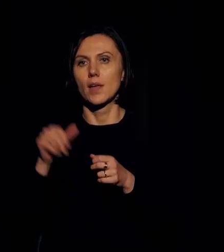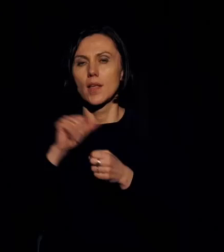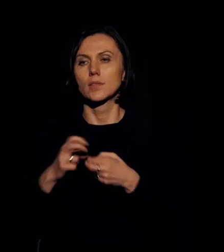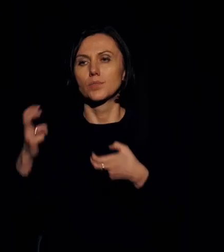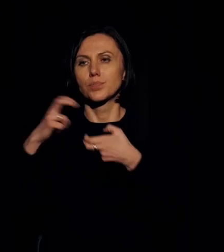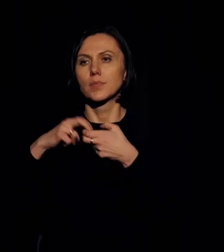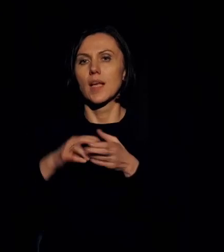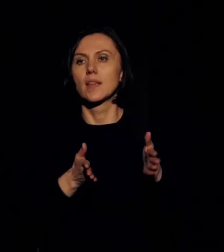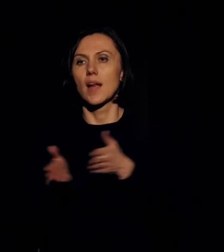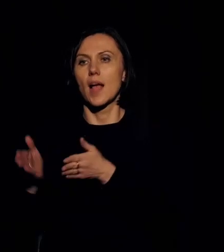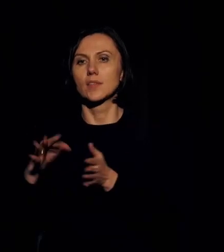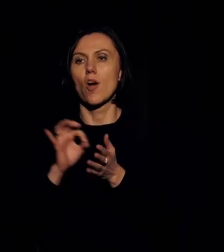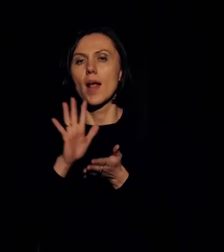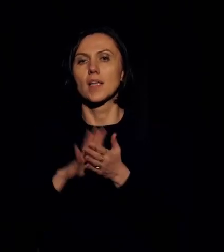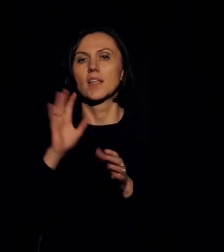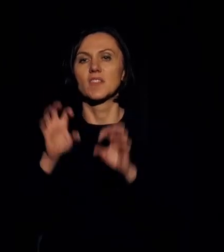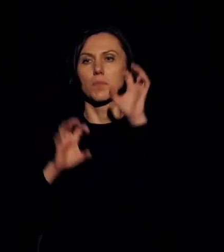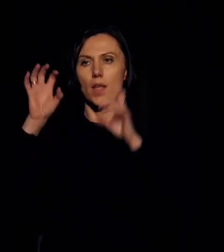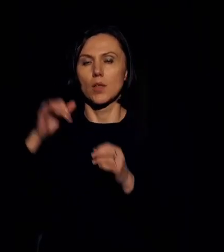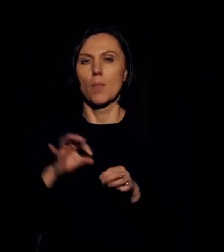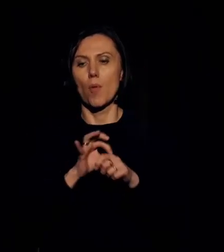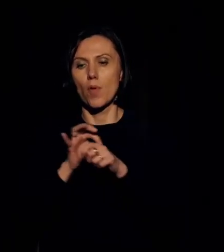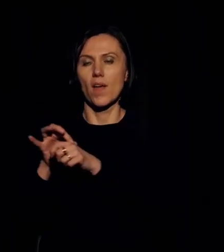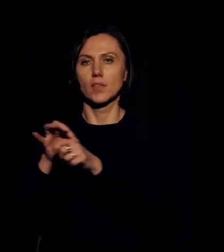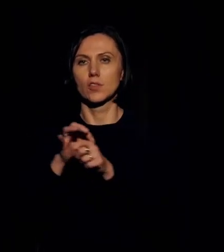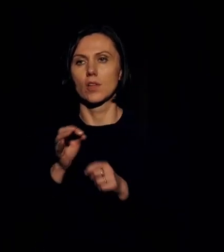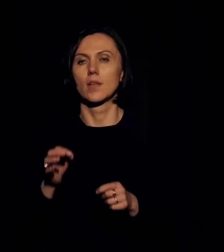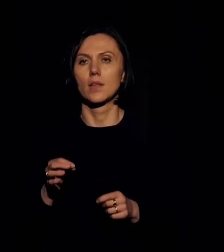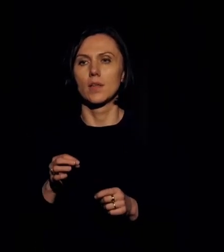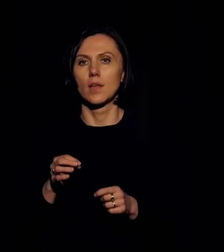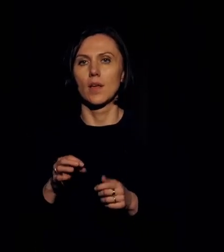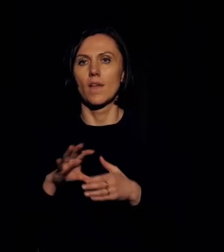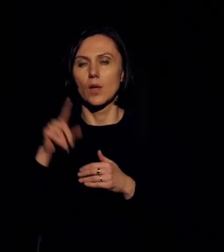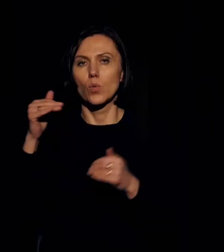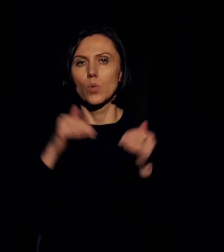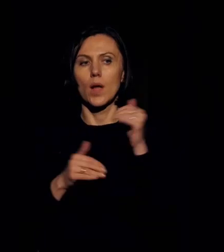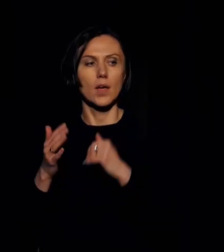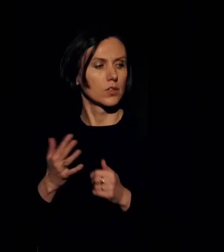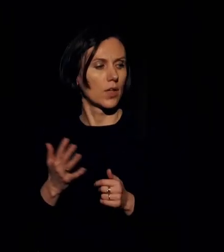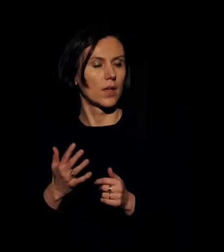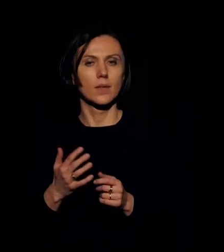o charakterze wspinaczkowym, poprowadzone właśnie w takich górach, które